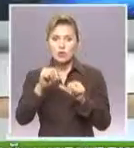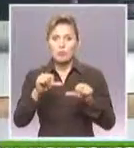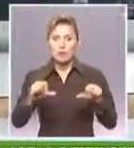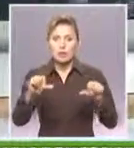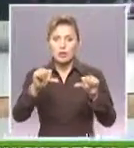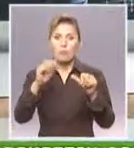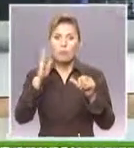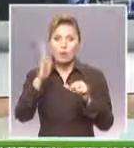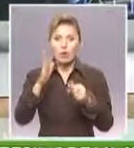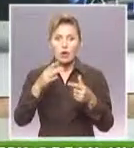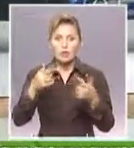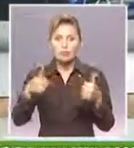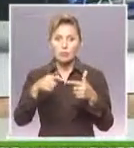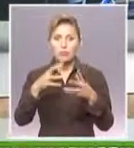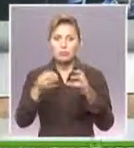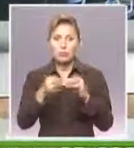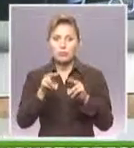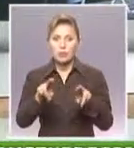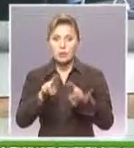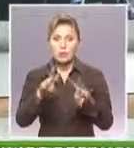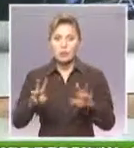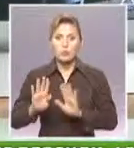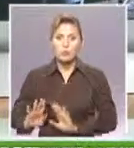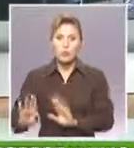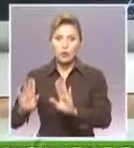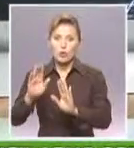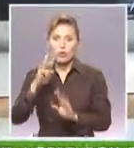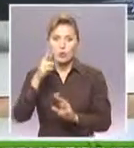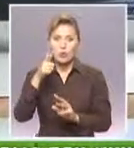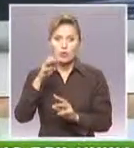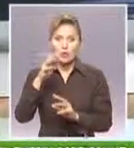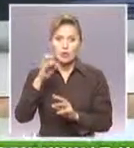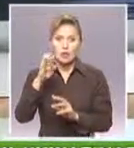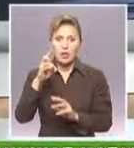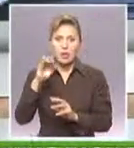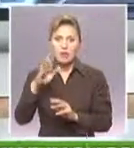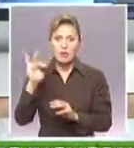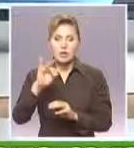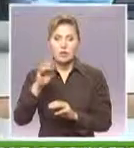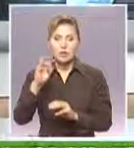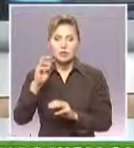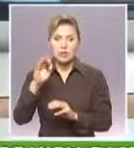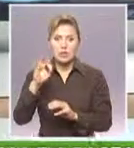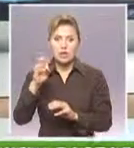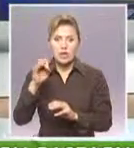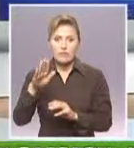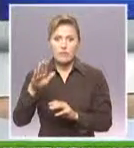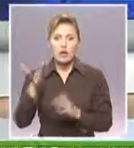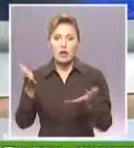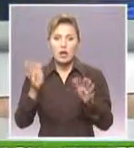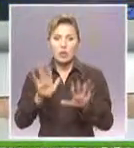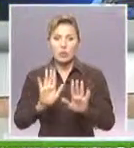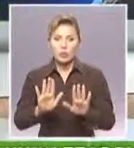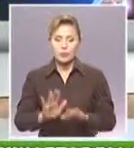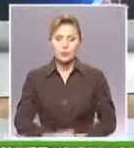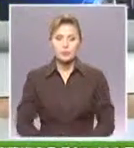комитеттен тұратын болды. Ал премьер-министрдің орынбасарлығында Гүлшара Әбдіқалықова мен Бақытжан Сағынтаев қана